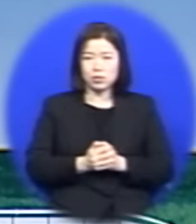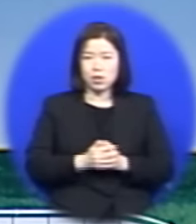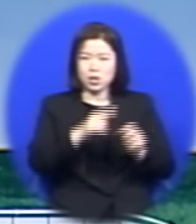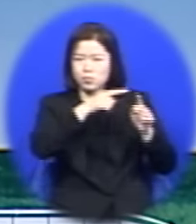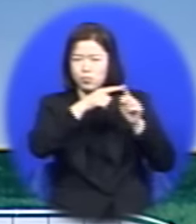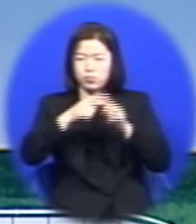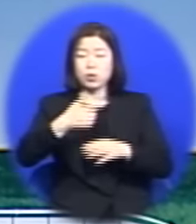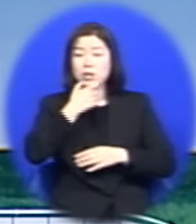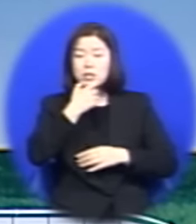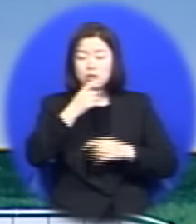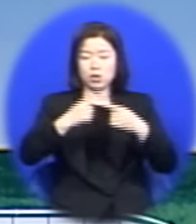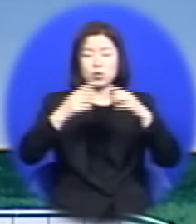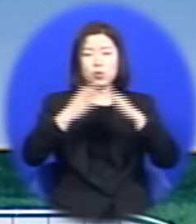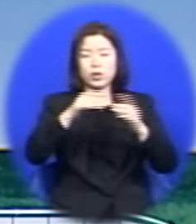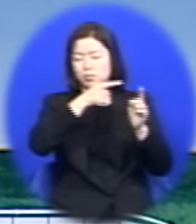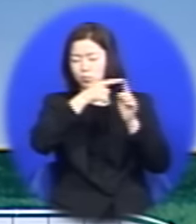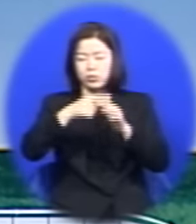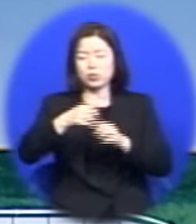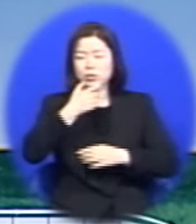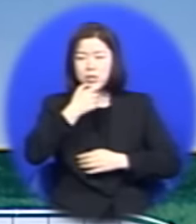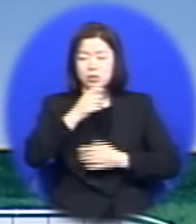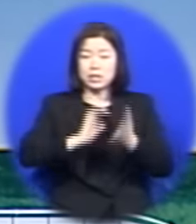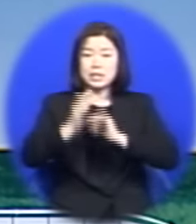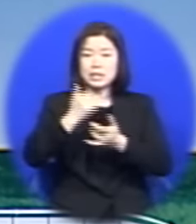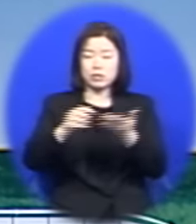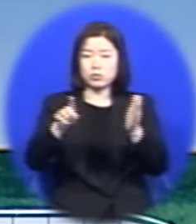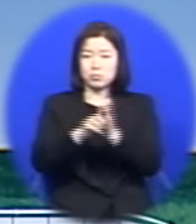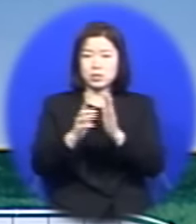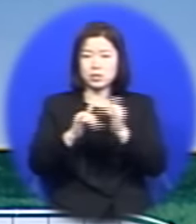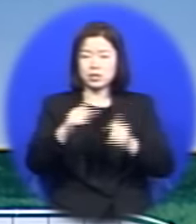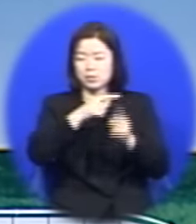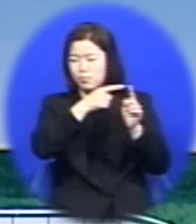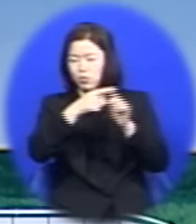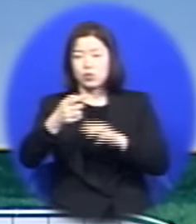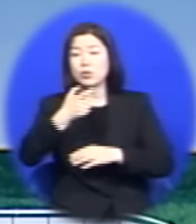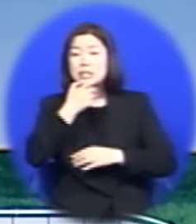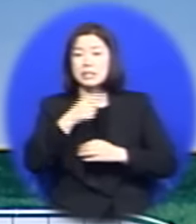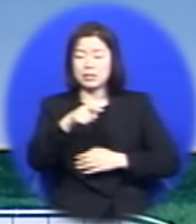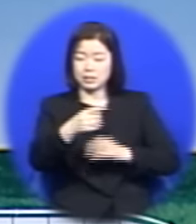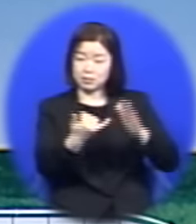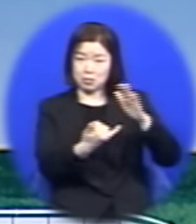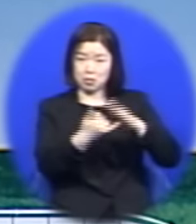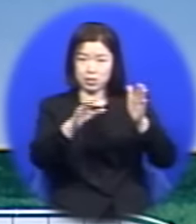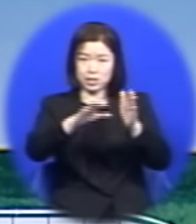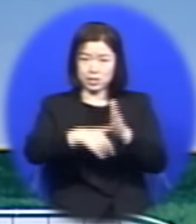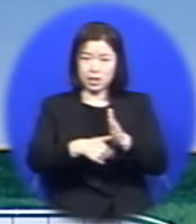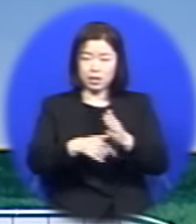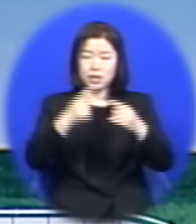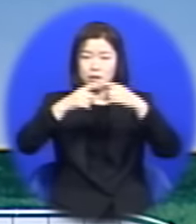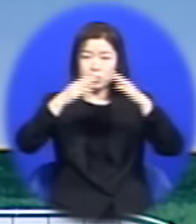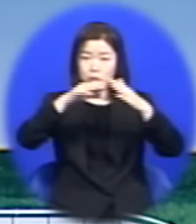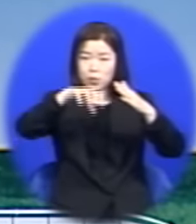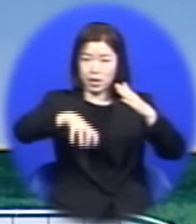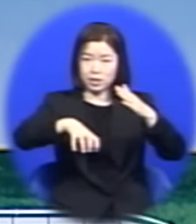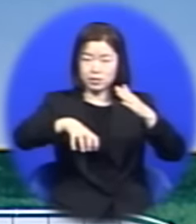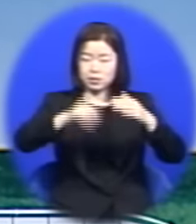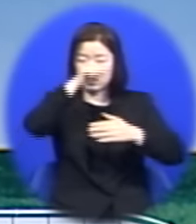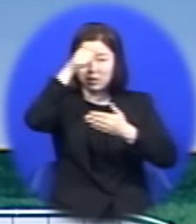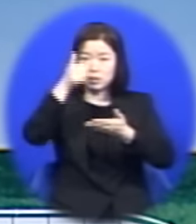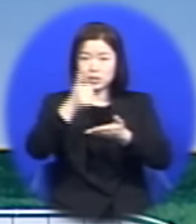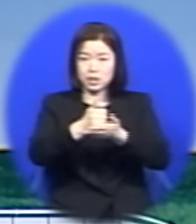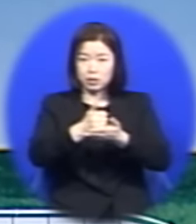무조건 싫은 거예요. 교회는 무조건 싫고 예수 믿는 사람은 무조건 싫은. 그 어릴 때 교회에서